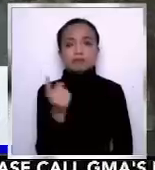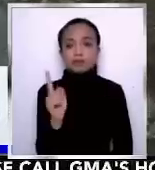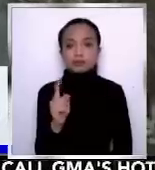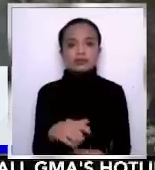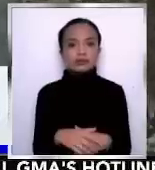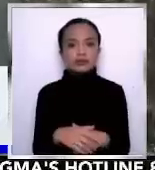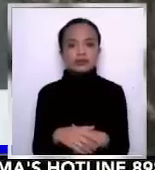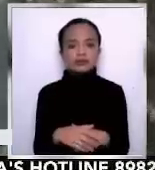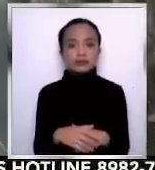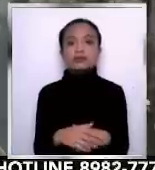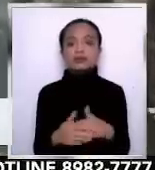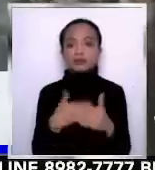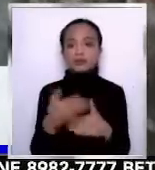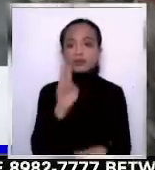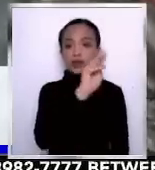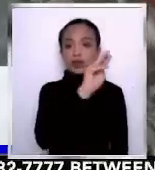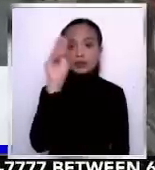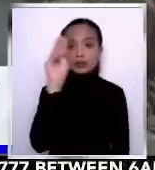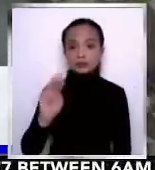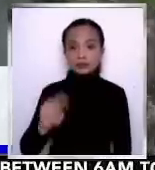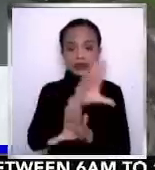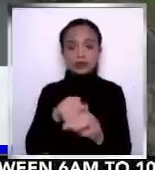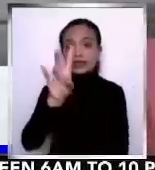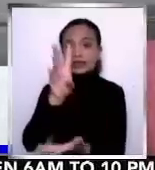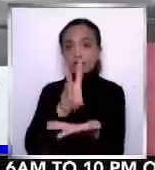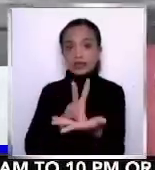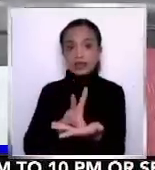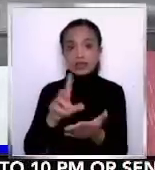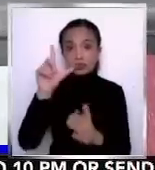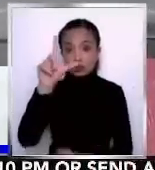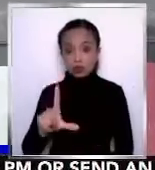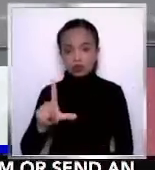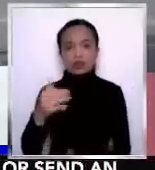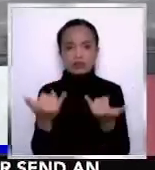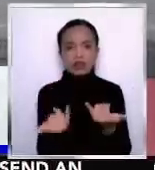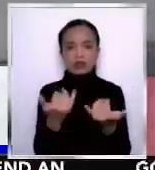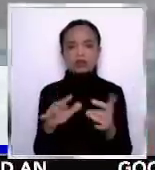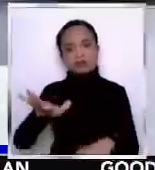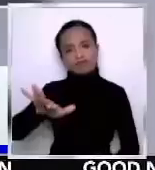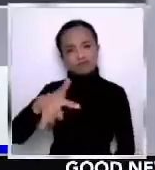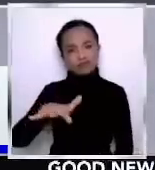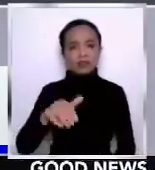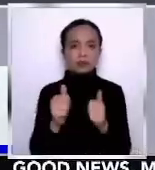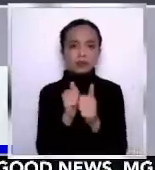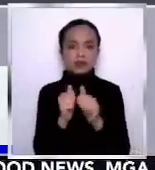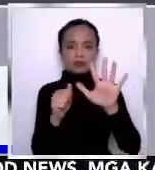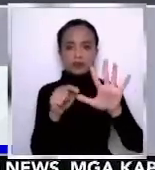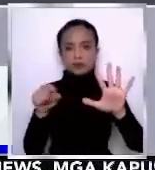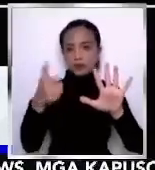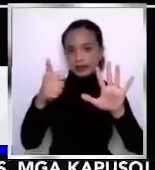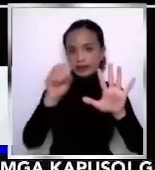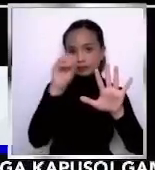Ang Metro Manila kasama sa pitong lugar na mula low ay tumaas sa moderate positivity rate o nasa 5 to 10% gaya ng